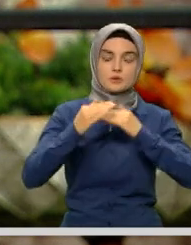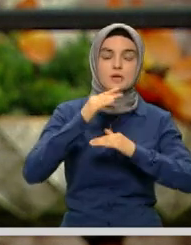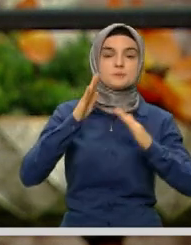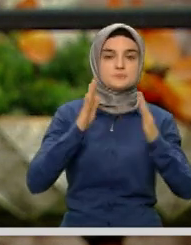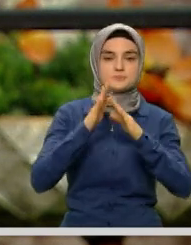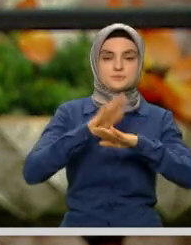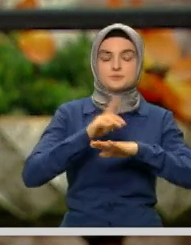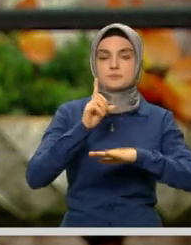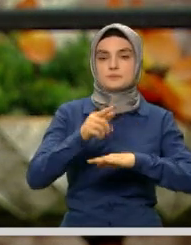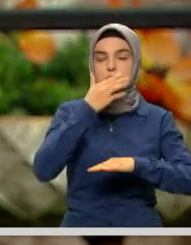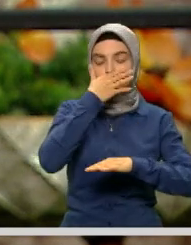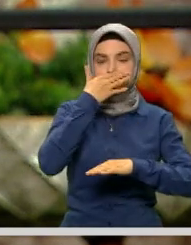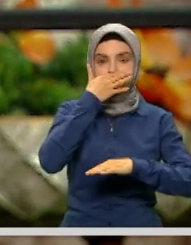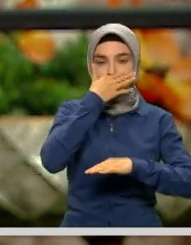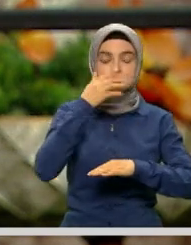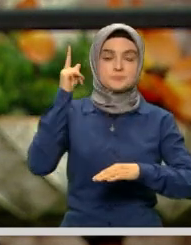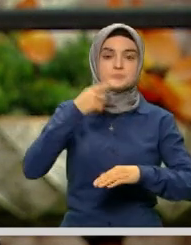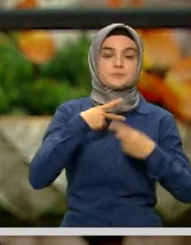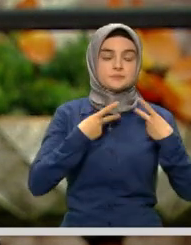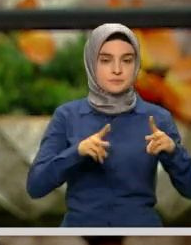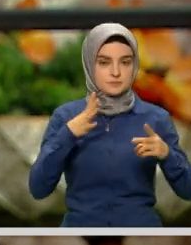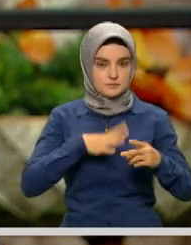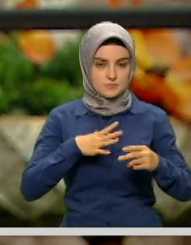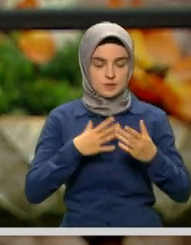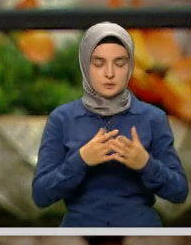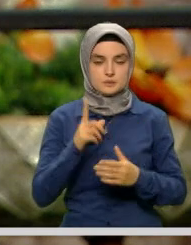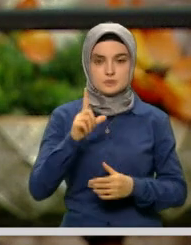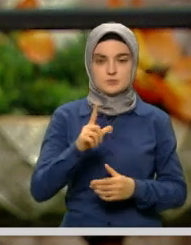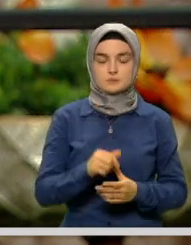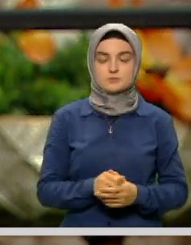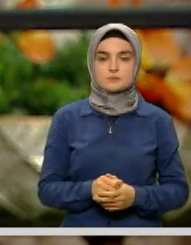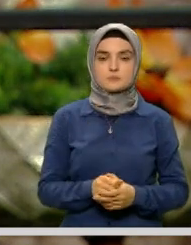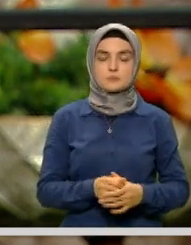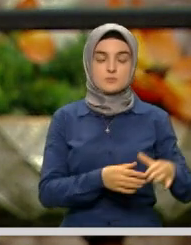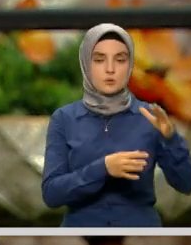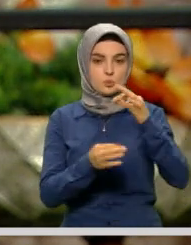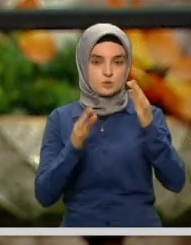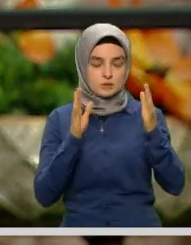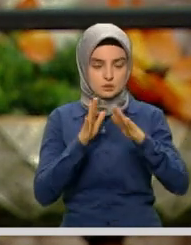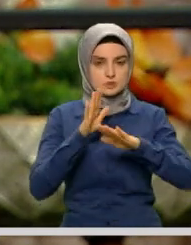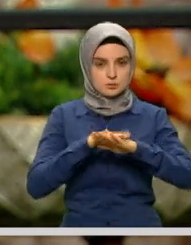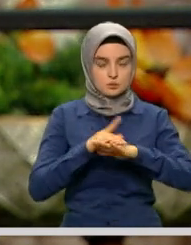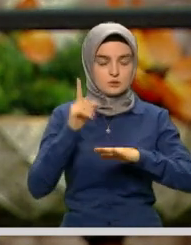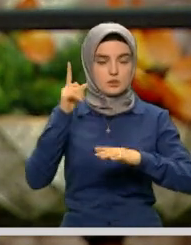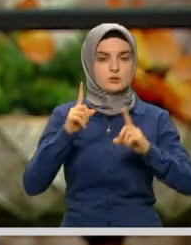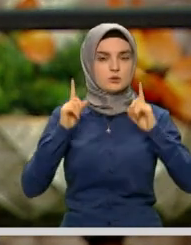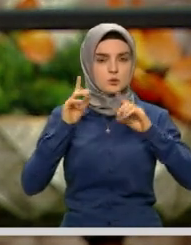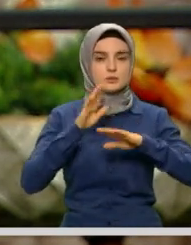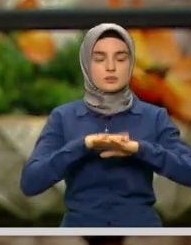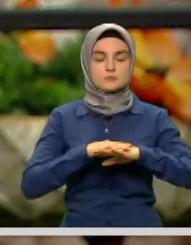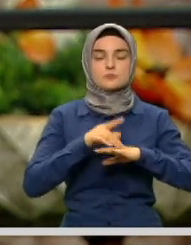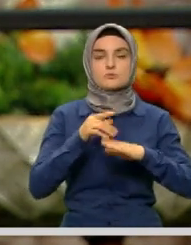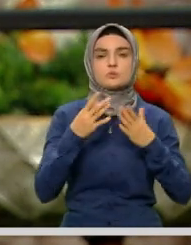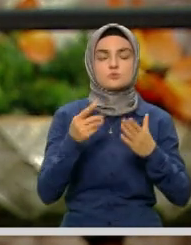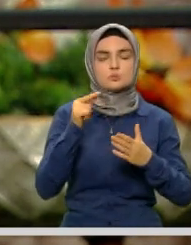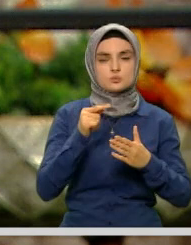ve Allah'tan af ve mağfiret dilenmelidir. Kullara karşı yapılıyorsa yine Allah'a tövbe edilmelidir. Fakat burada şöyle